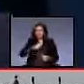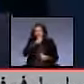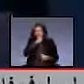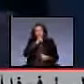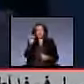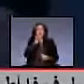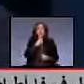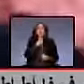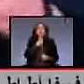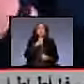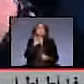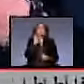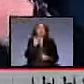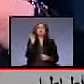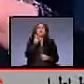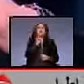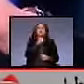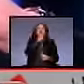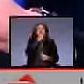دول حواليها وفرحانه بيهم.